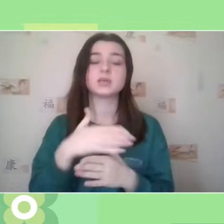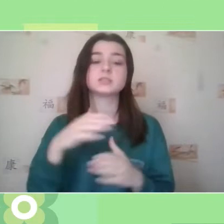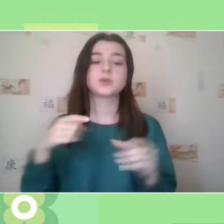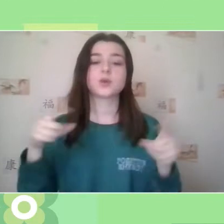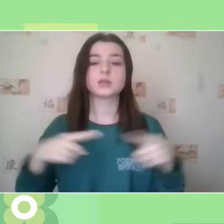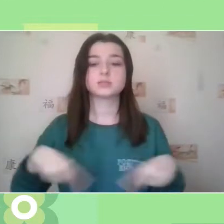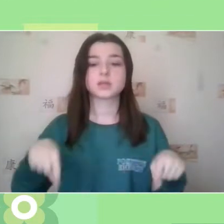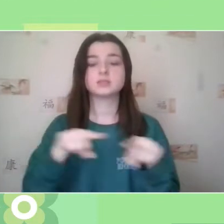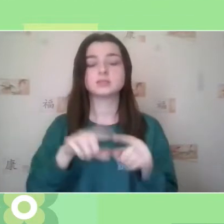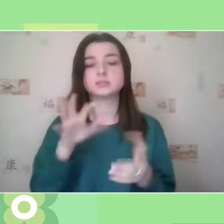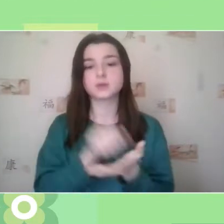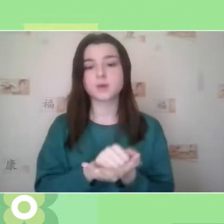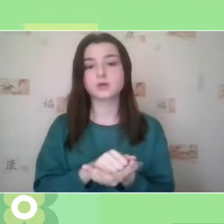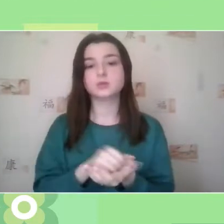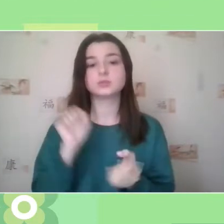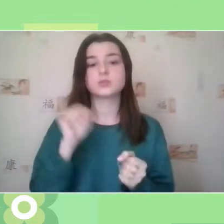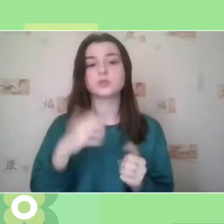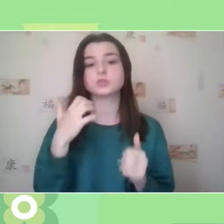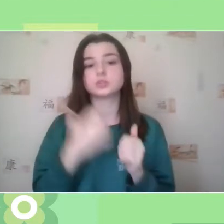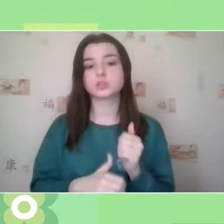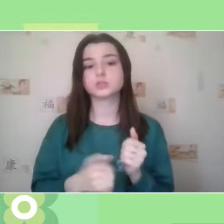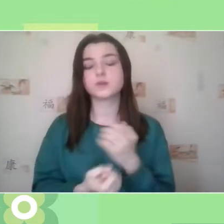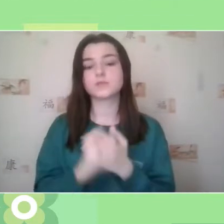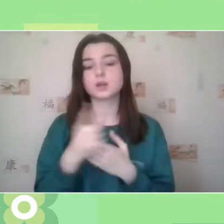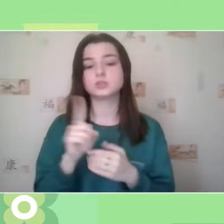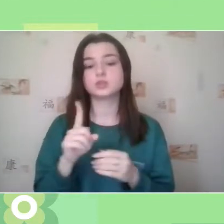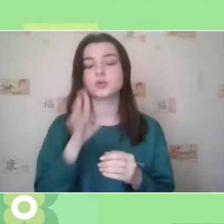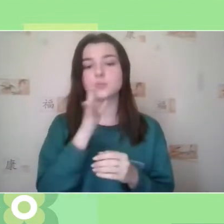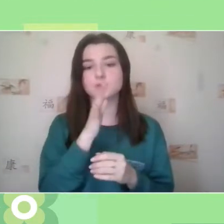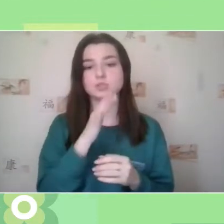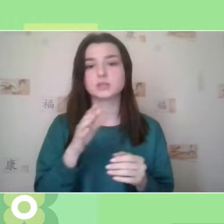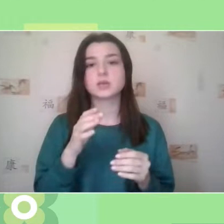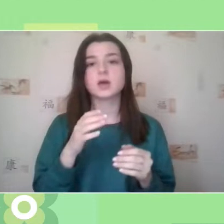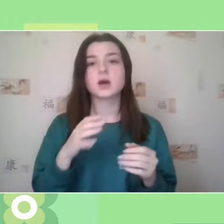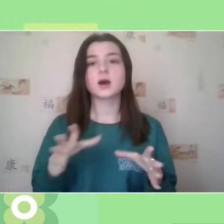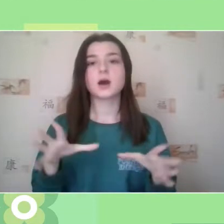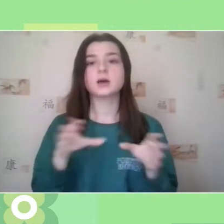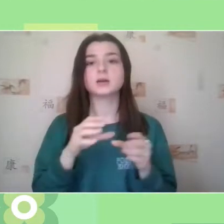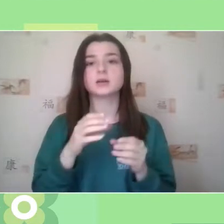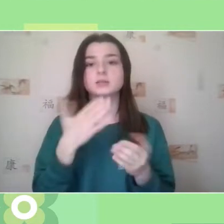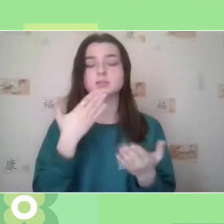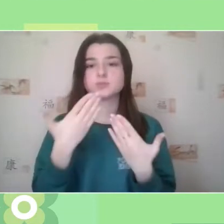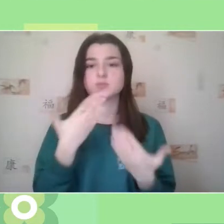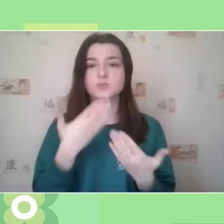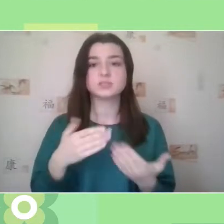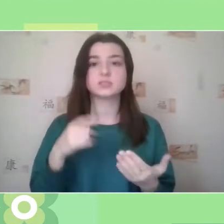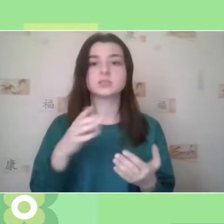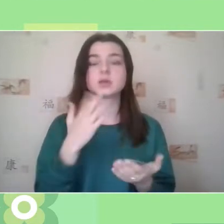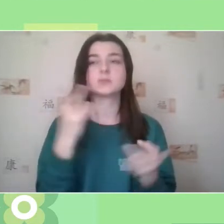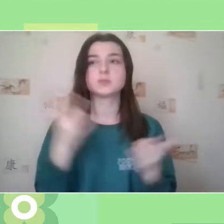Британською радою, то досить часто виявляється, що під час співбесіди люди говорять, нам треба 15